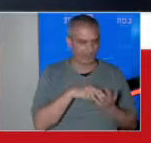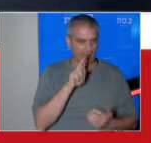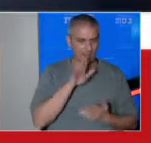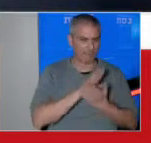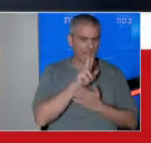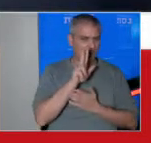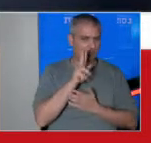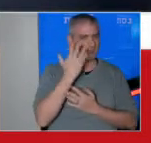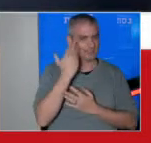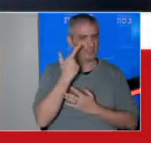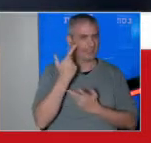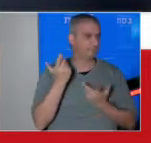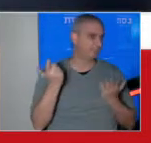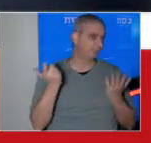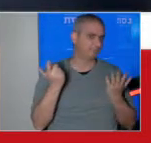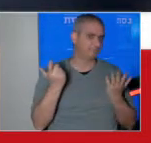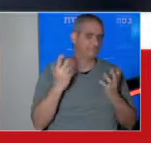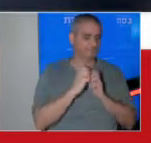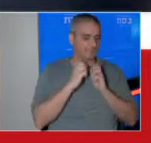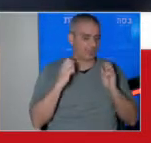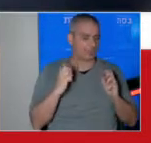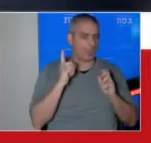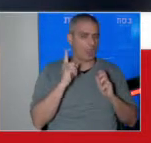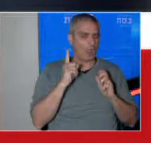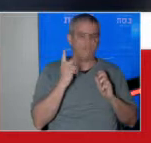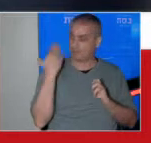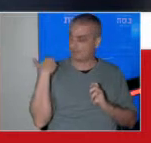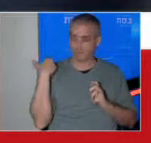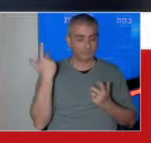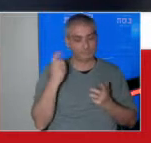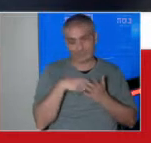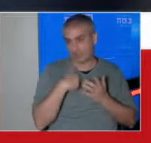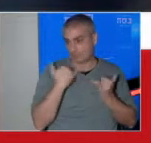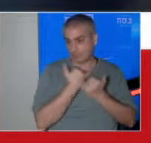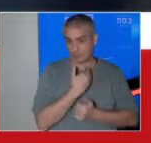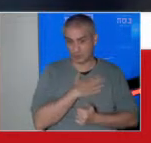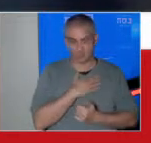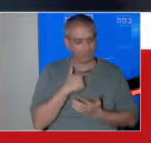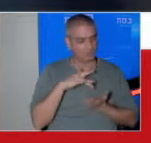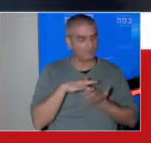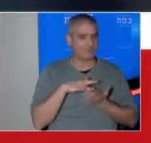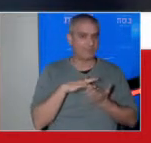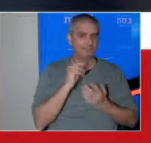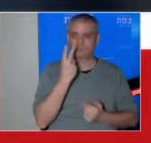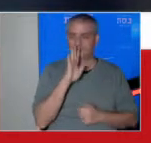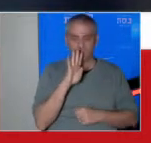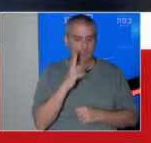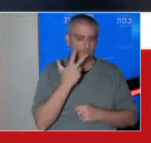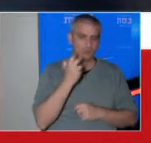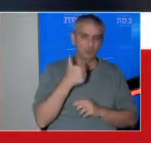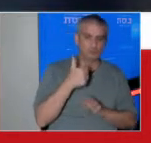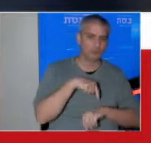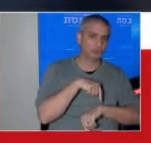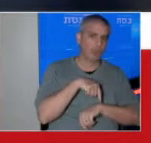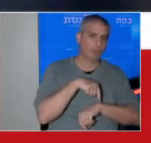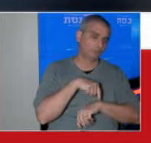2013 התאפיינה גם במערכת ארוכה, אבל מאז, תקן אותי אם אני טועה, אנחנו נמצאים במערכות של 24-36